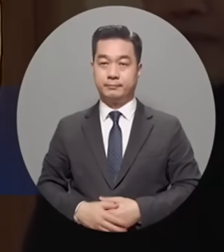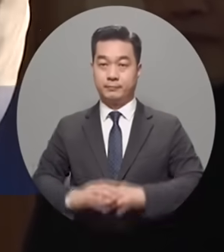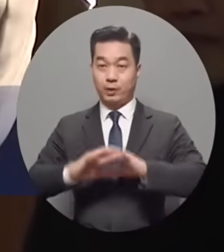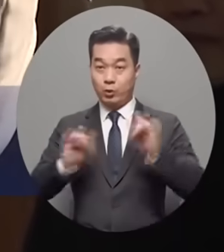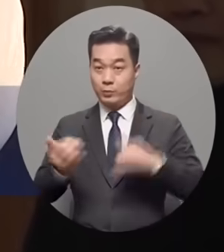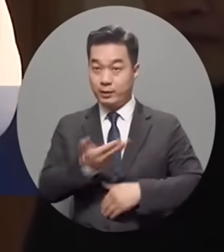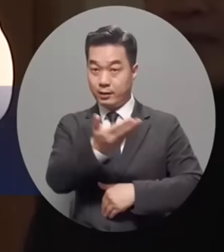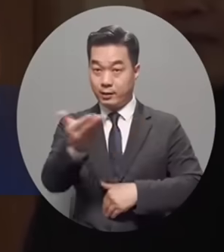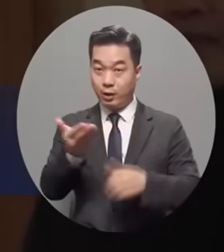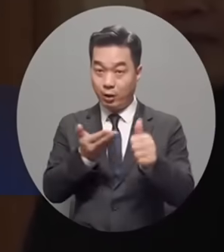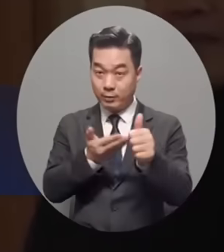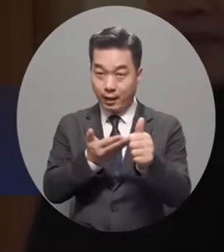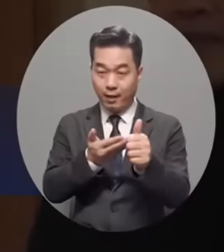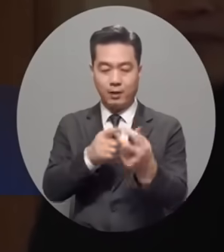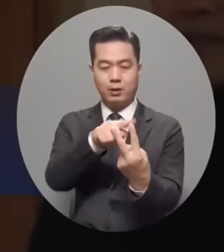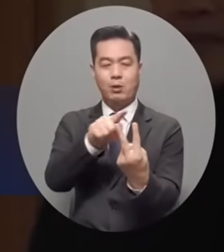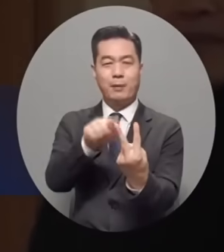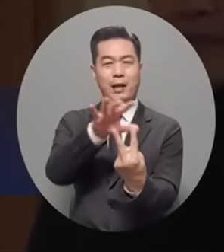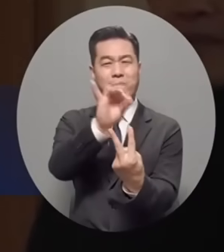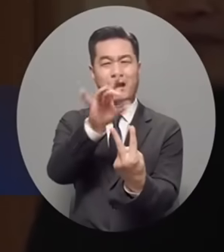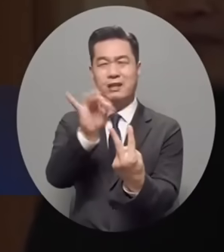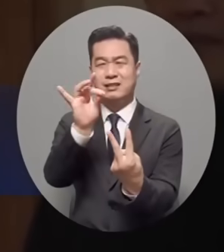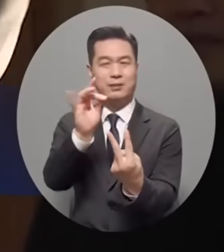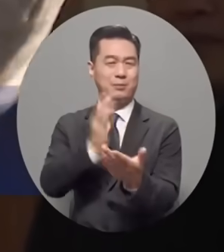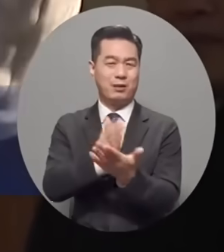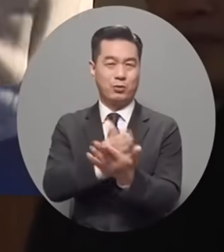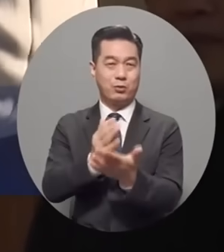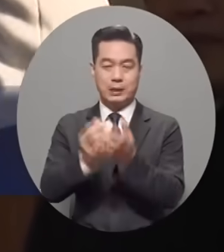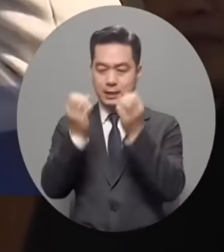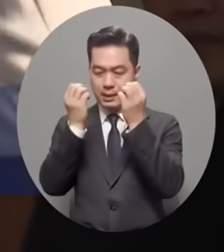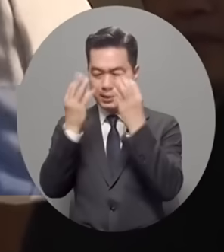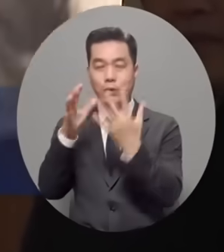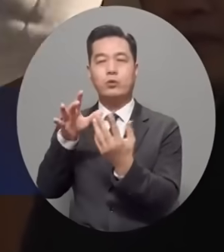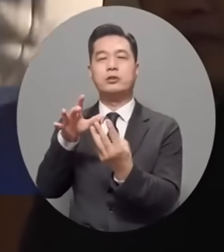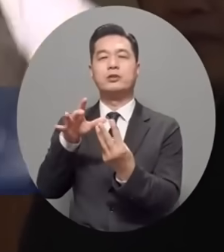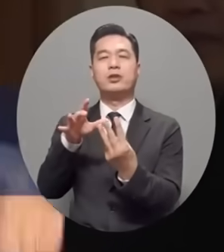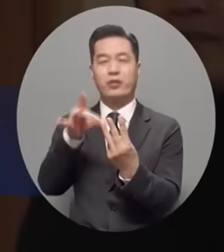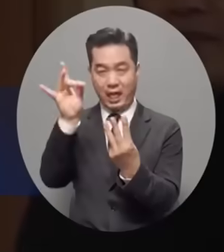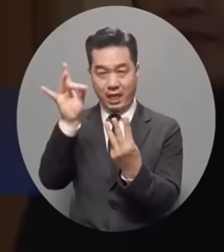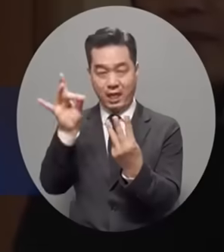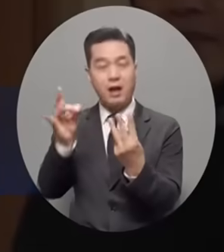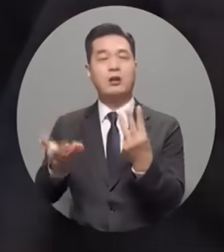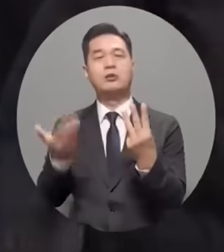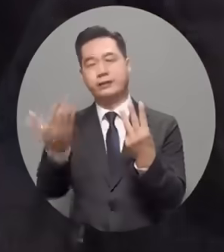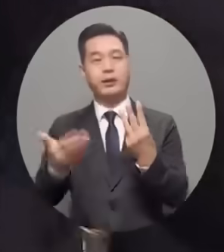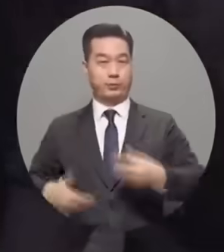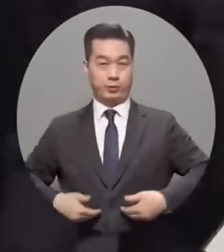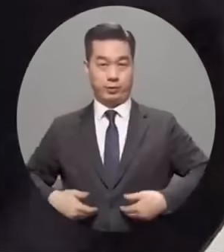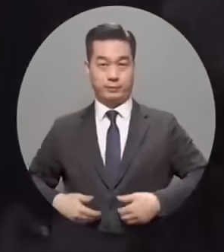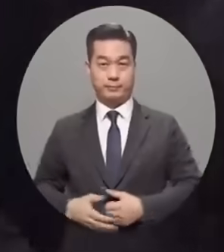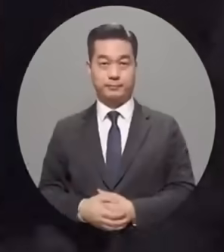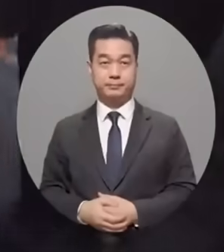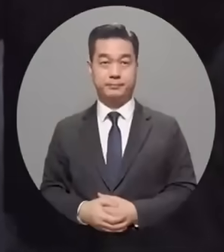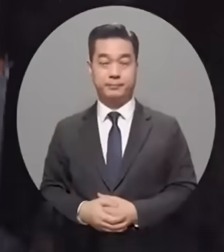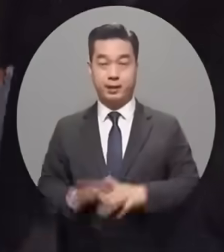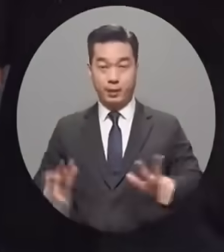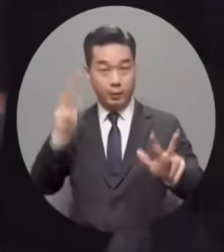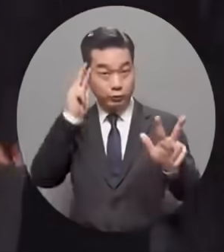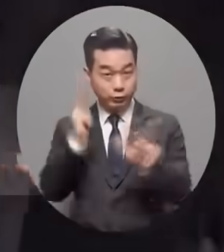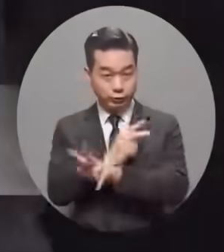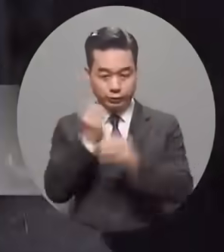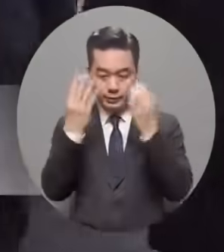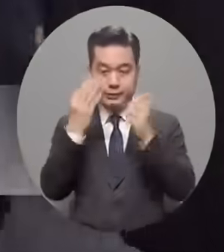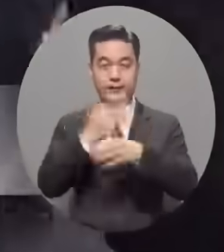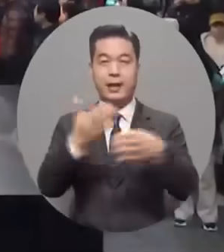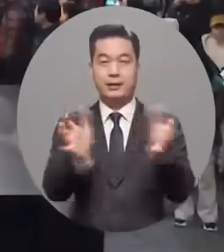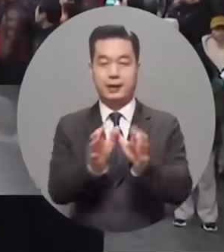국민들께 양자택일이 아닌 새로운 선택지를 드려야 합니다. 이번 주 신당 창당을